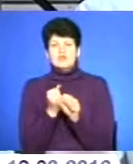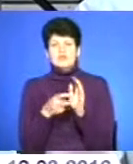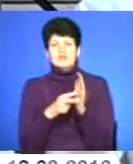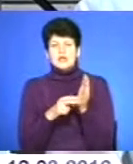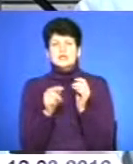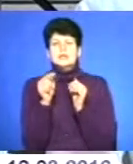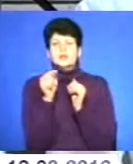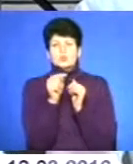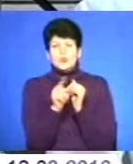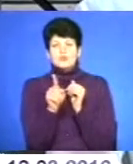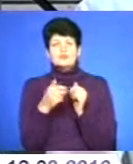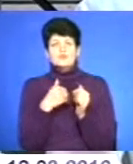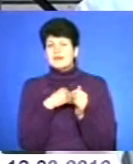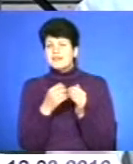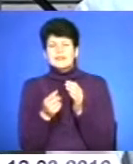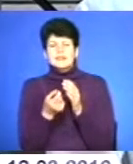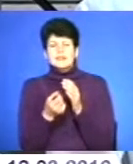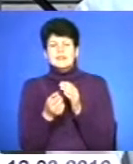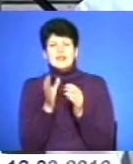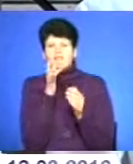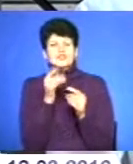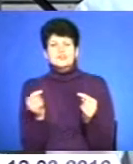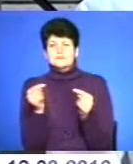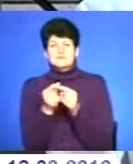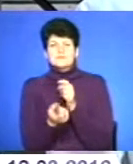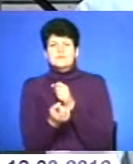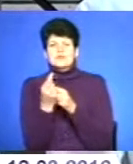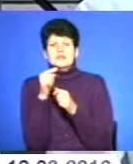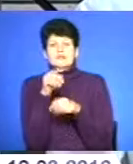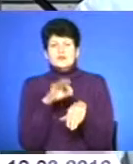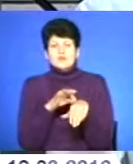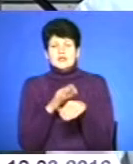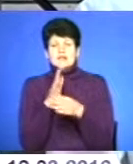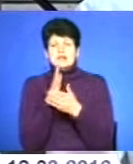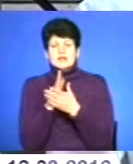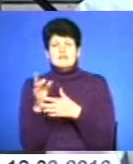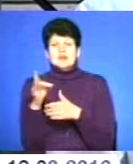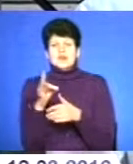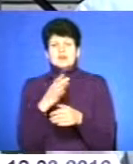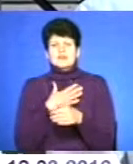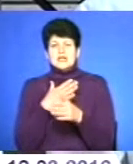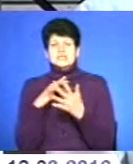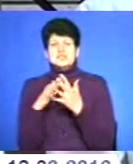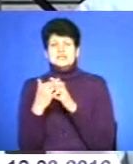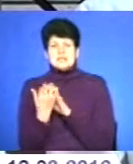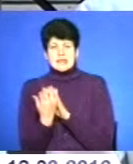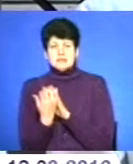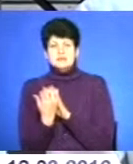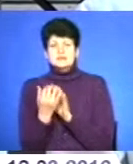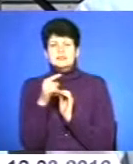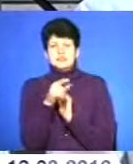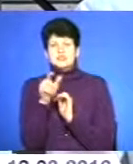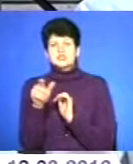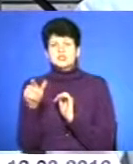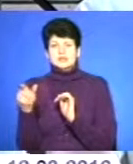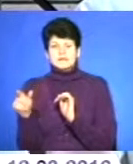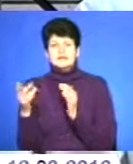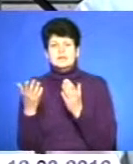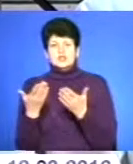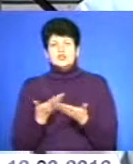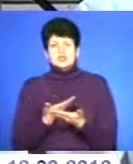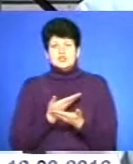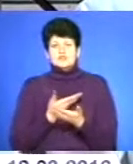ми не довиявляємо тих хворих, які в нас є в районах і в наших селах, саме тих жителів, які